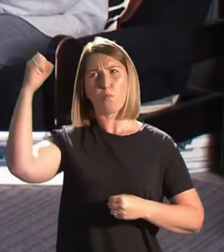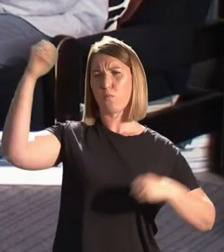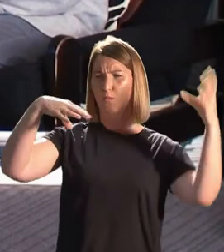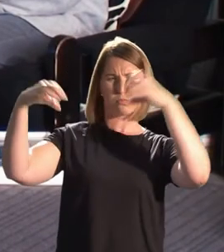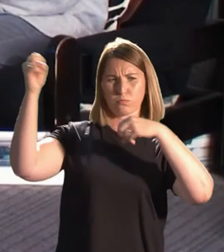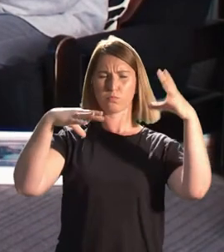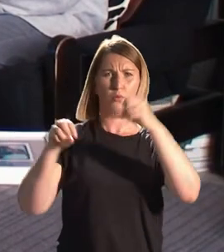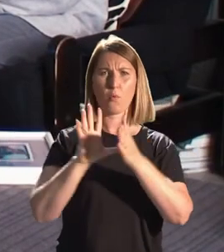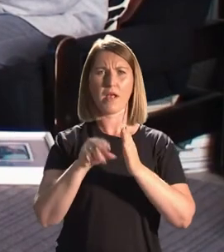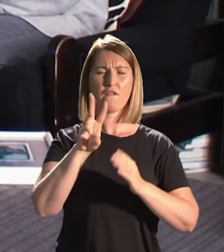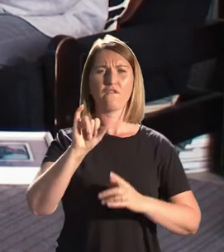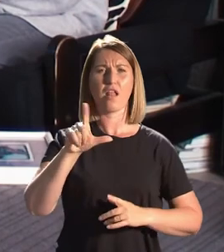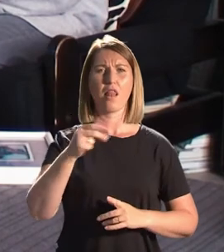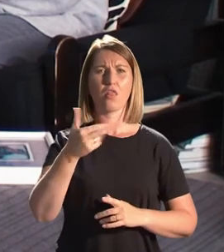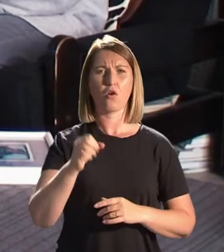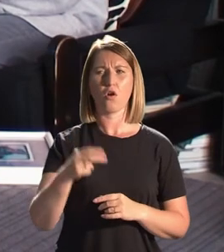Wilna, pamiętam